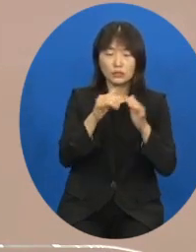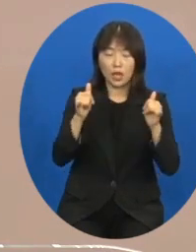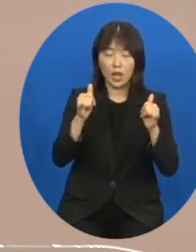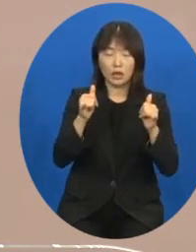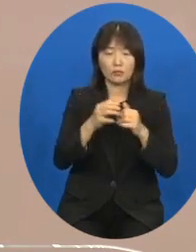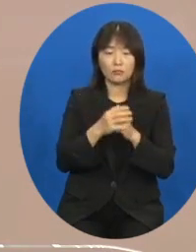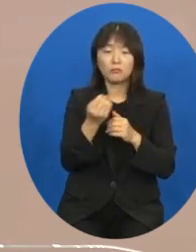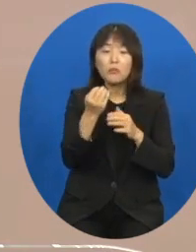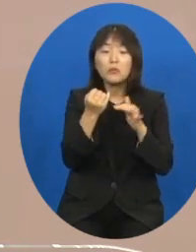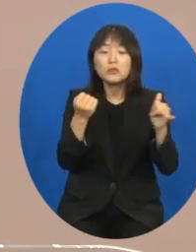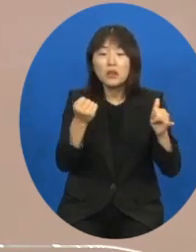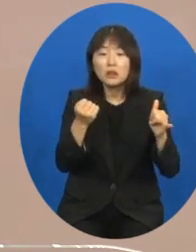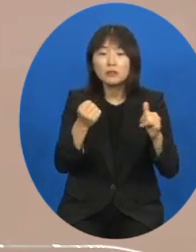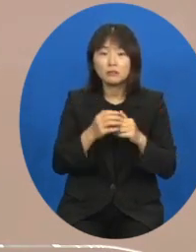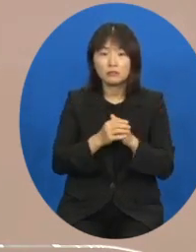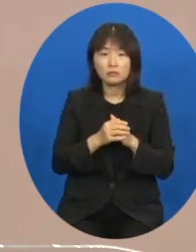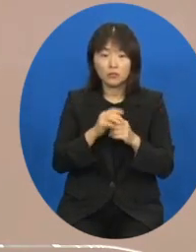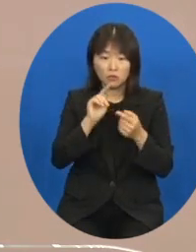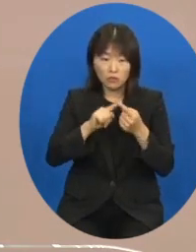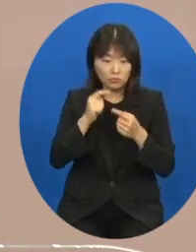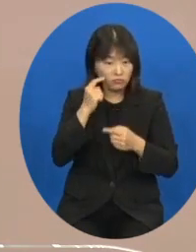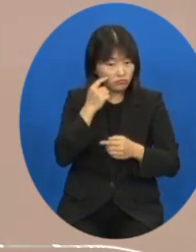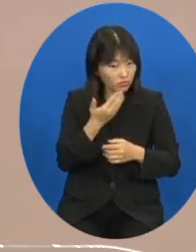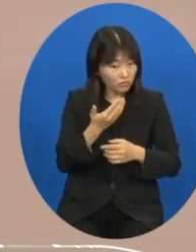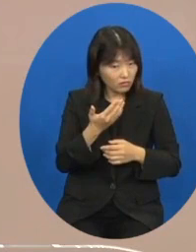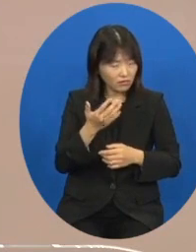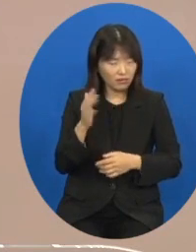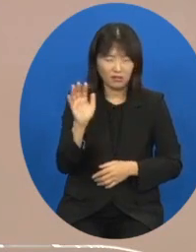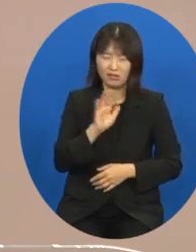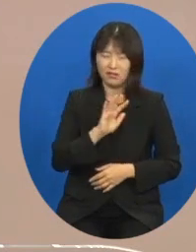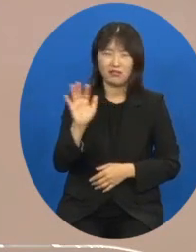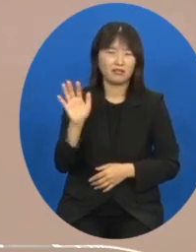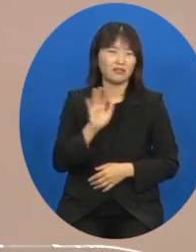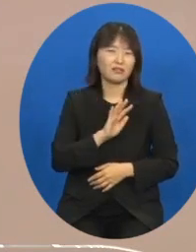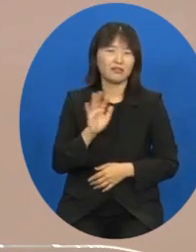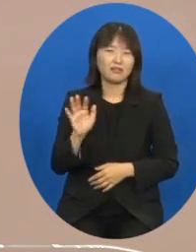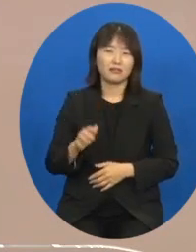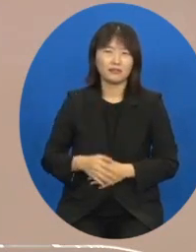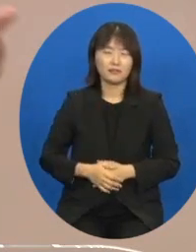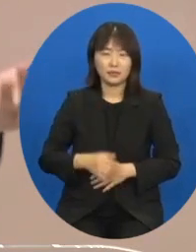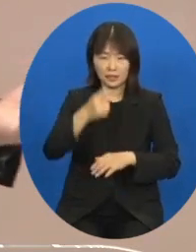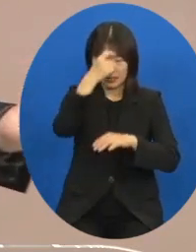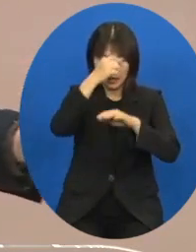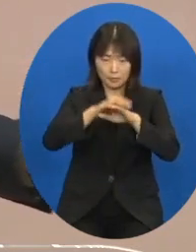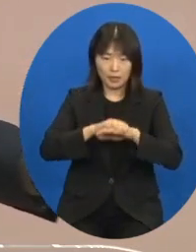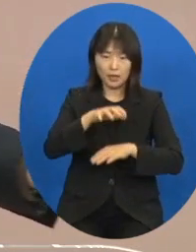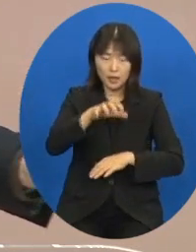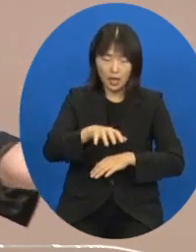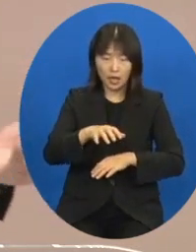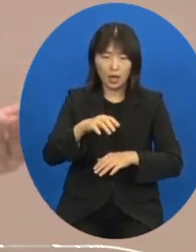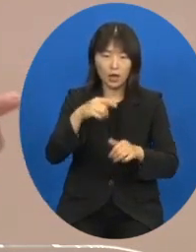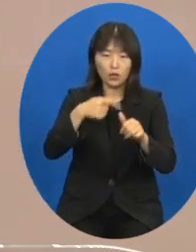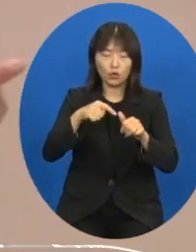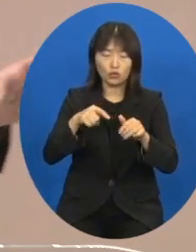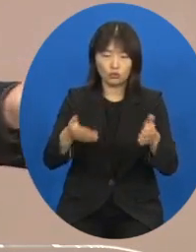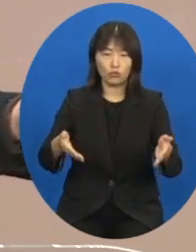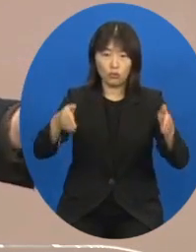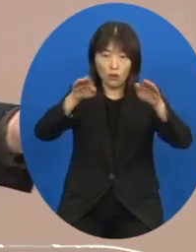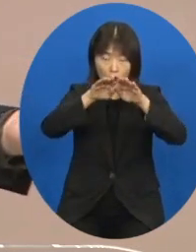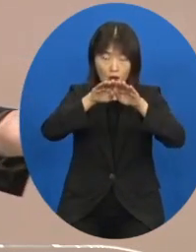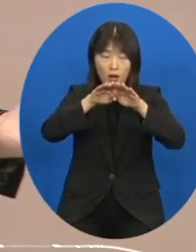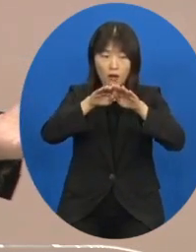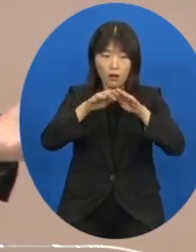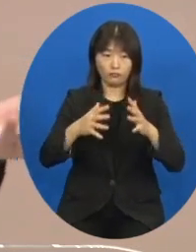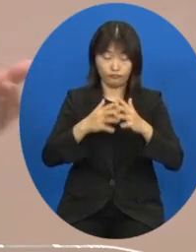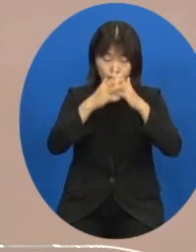되냐? 그거 묻지 않으실 거라고 생각합니다. 예배당 교육관을 지었다는데 한번